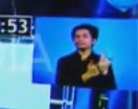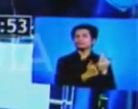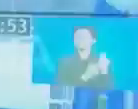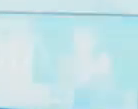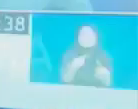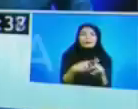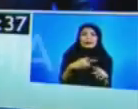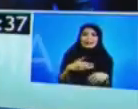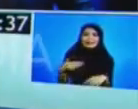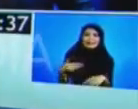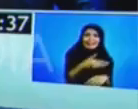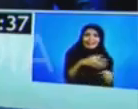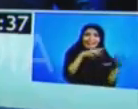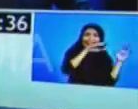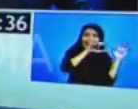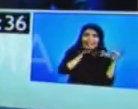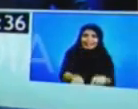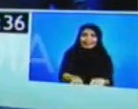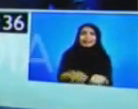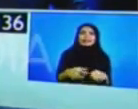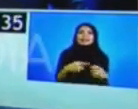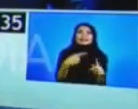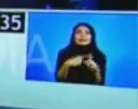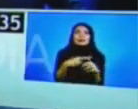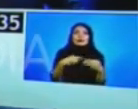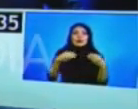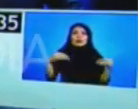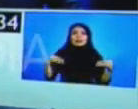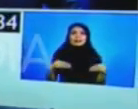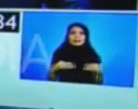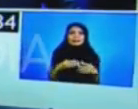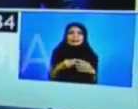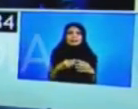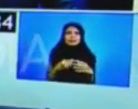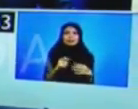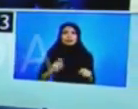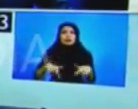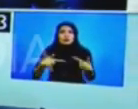presiden sebelumnya katakata E itu